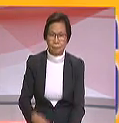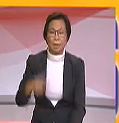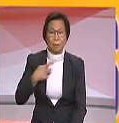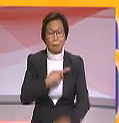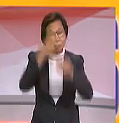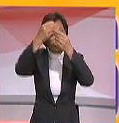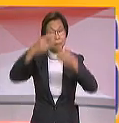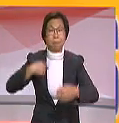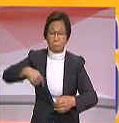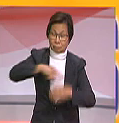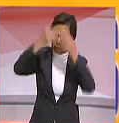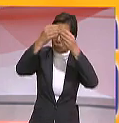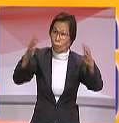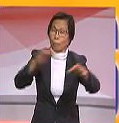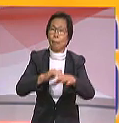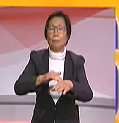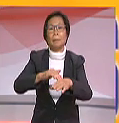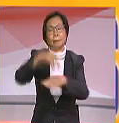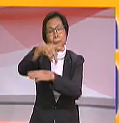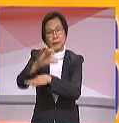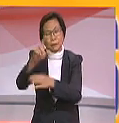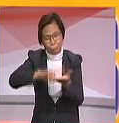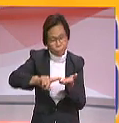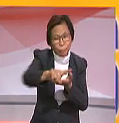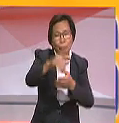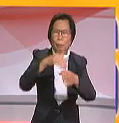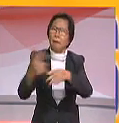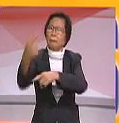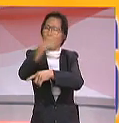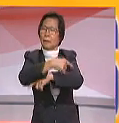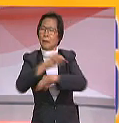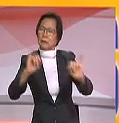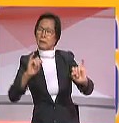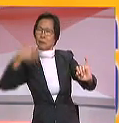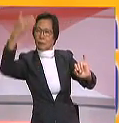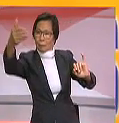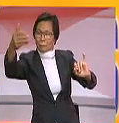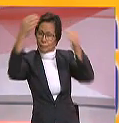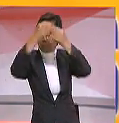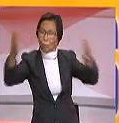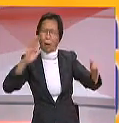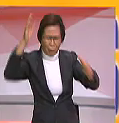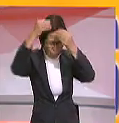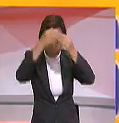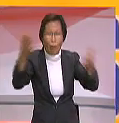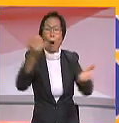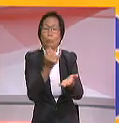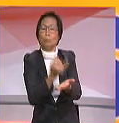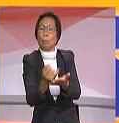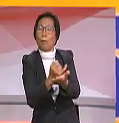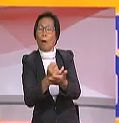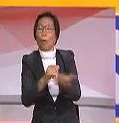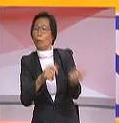Kita akan umumkan pada sidang akhbar mingguan pada hari Isnin minggu depan. Akan diumumkan oleh